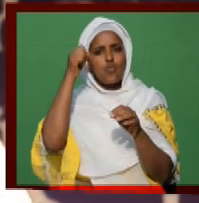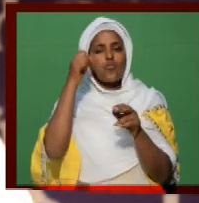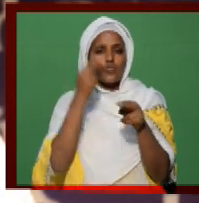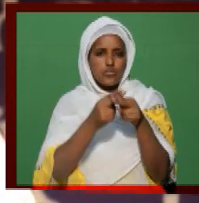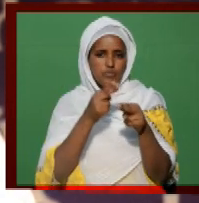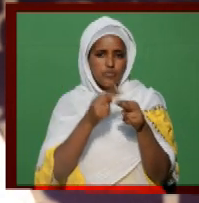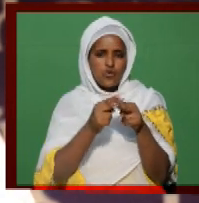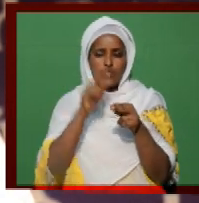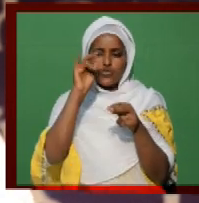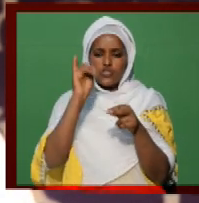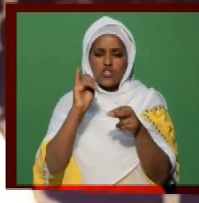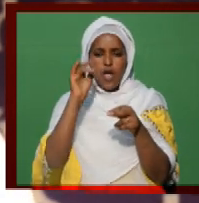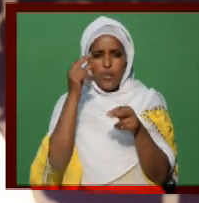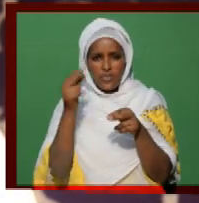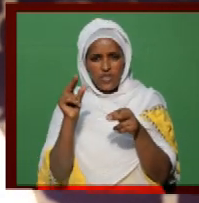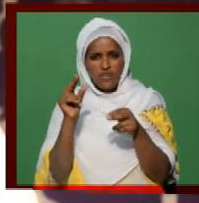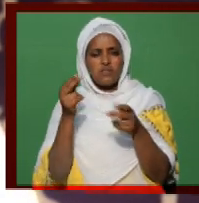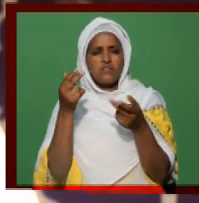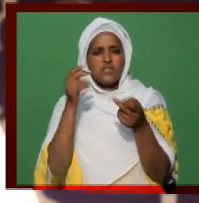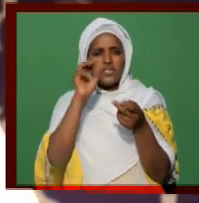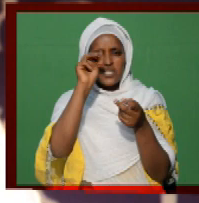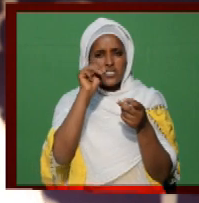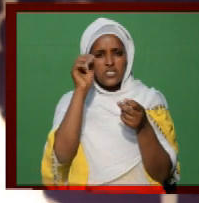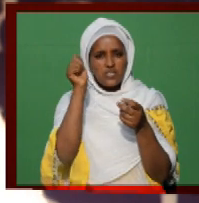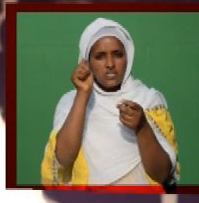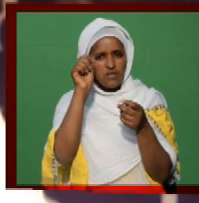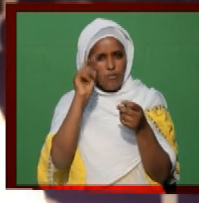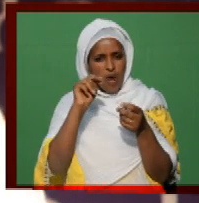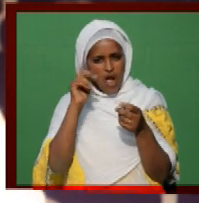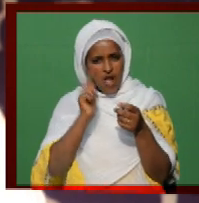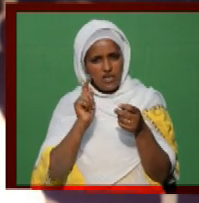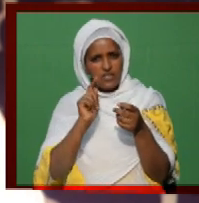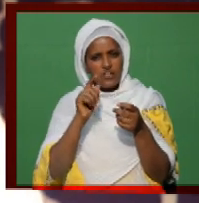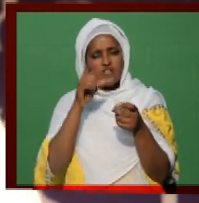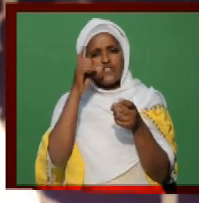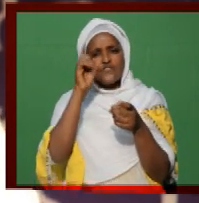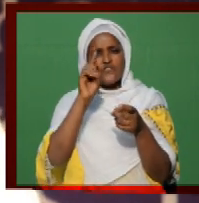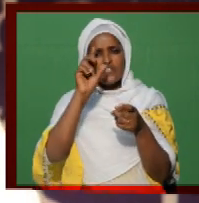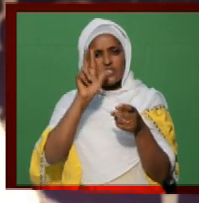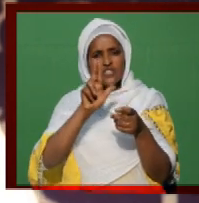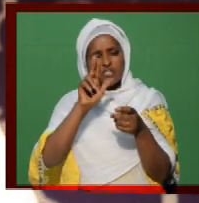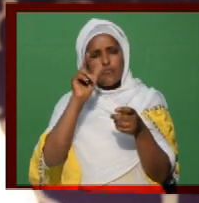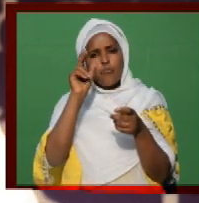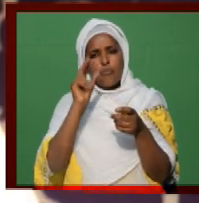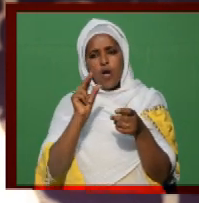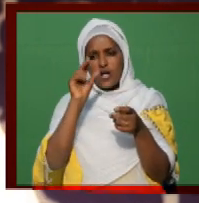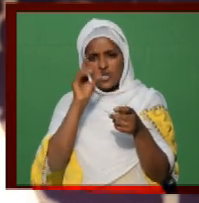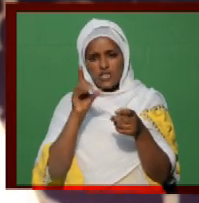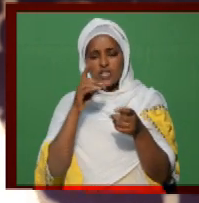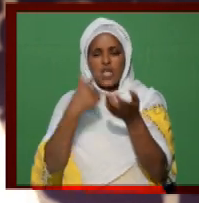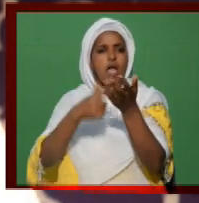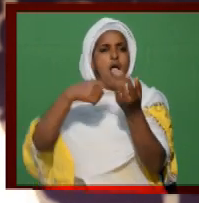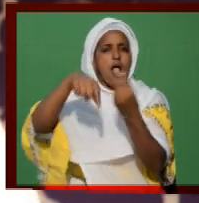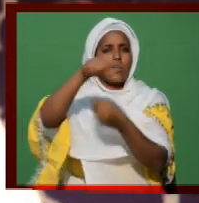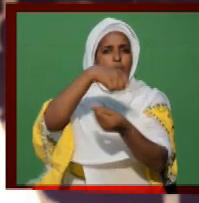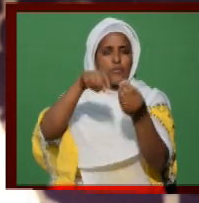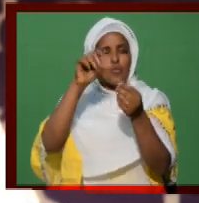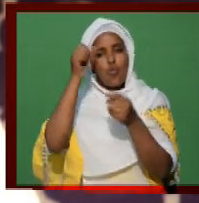የኦሮሞ ስም ነው። ጃቢ፣ ጠህናን፣ ፍርን፣ ባከል፣ ይሄ እንደዚህ የሚለው ይሄ